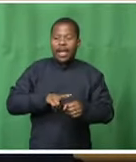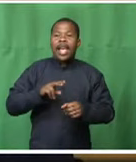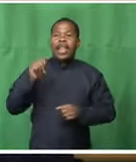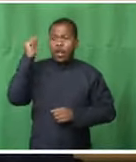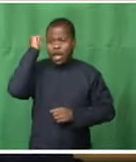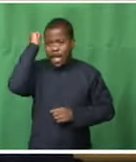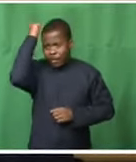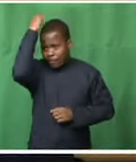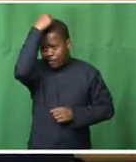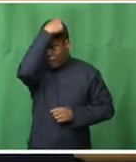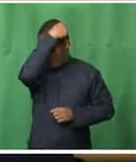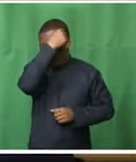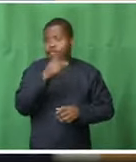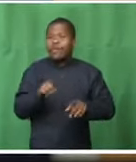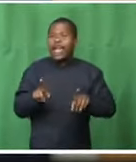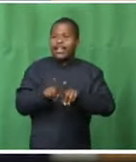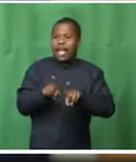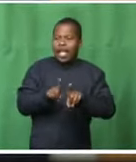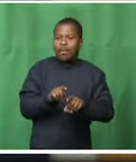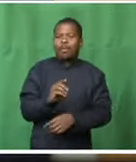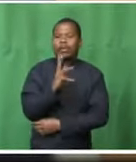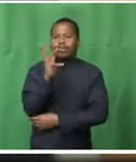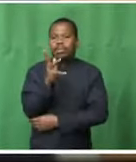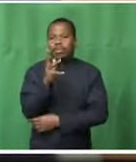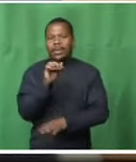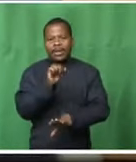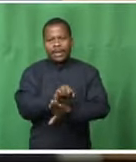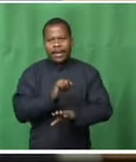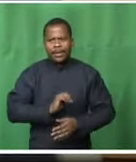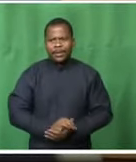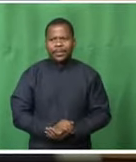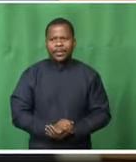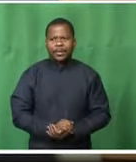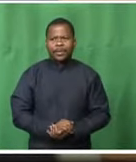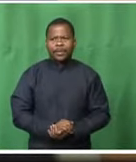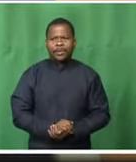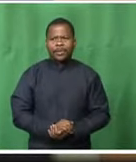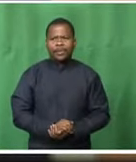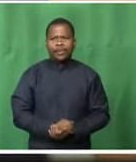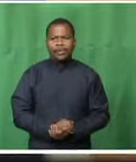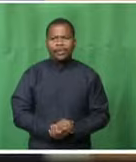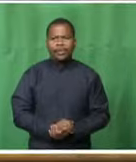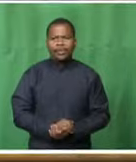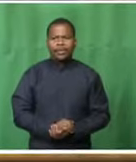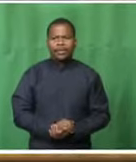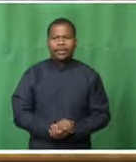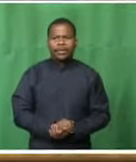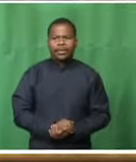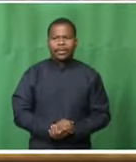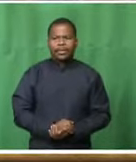welive uyakukhuluma lobika kwetinzabeni ngisandile makhanya eSingapore